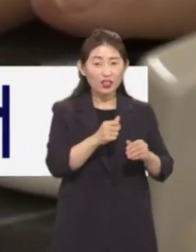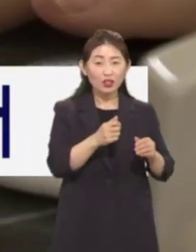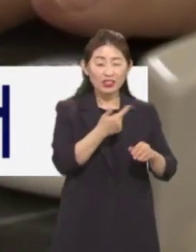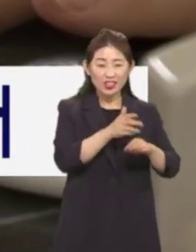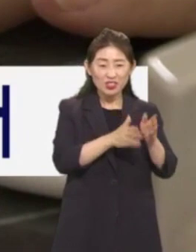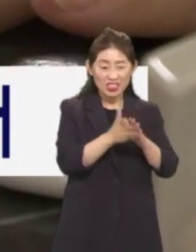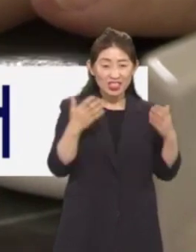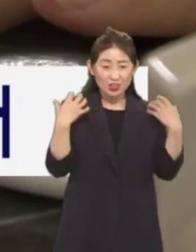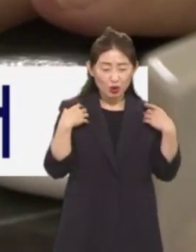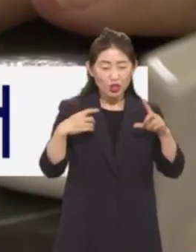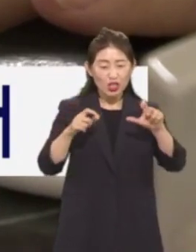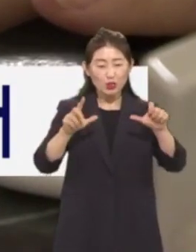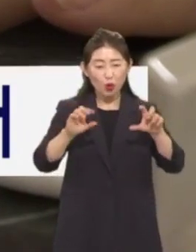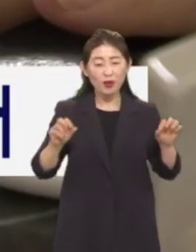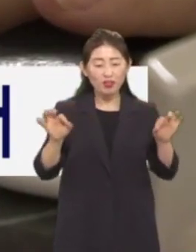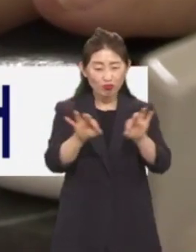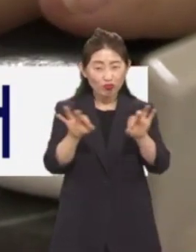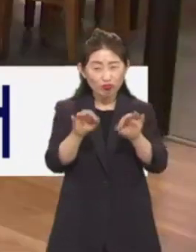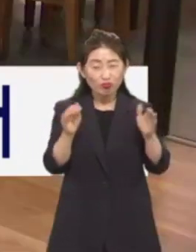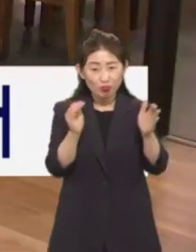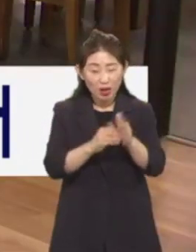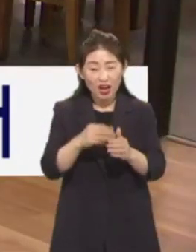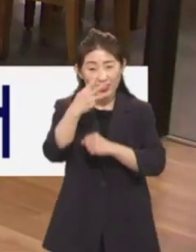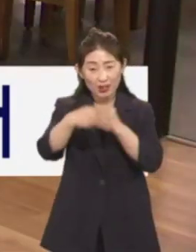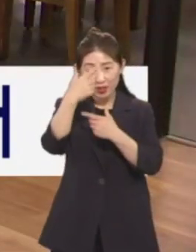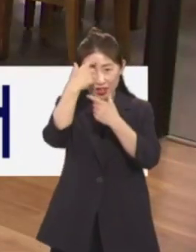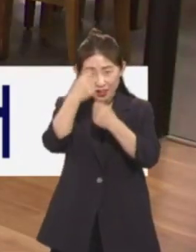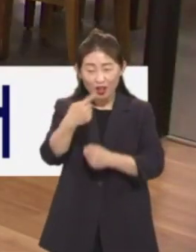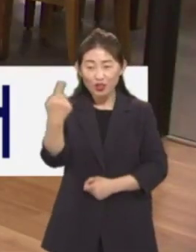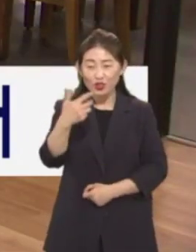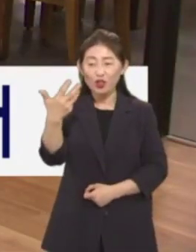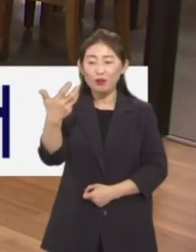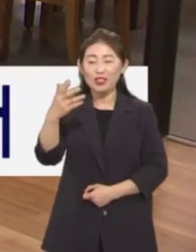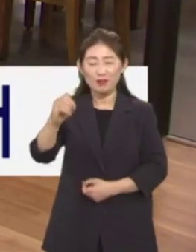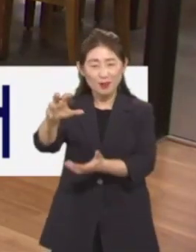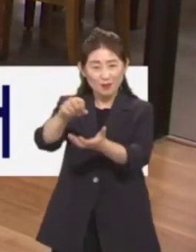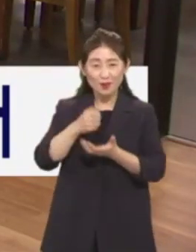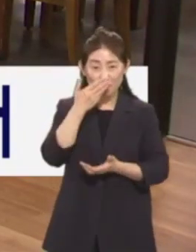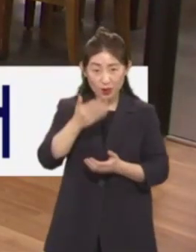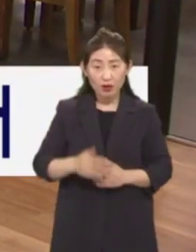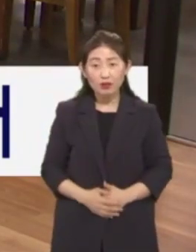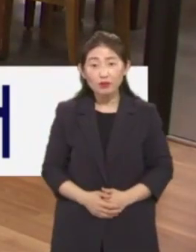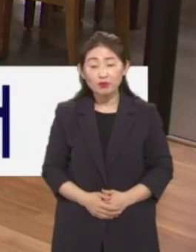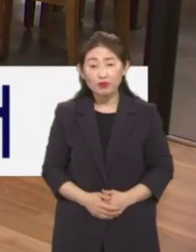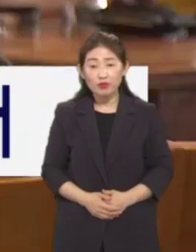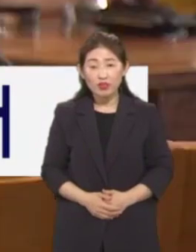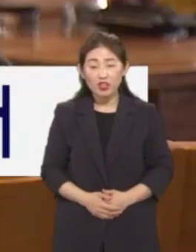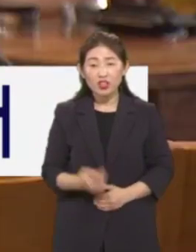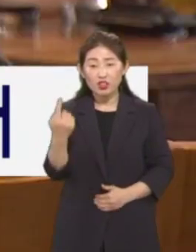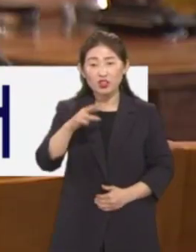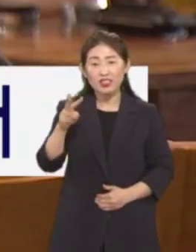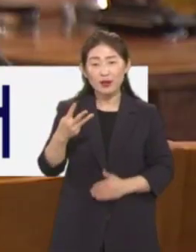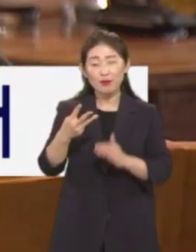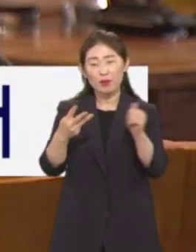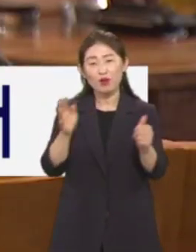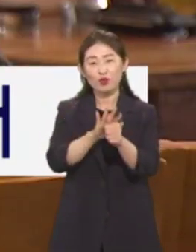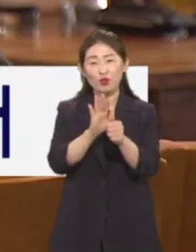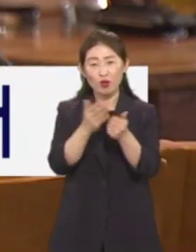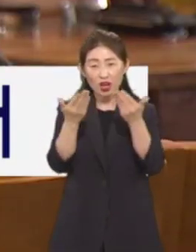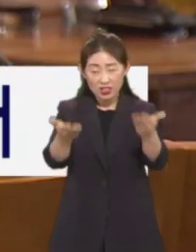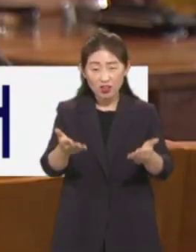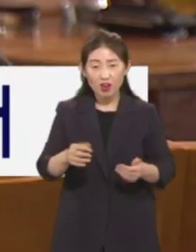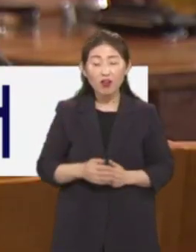대전시 지원금액 540만 원을 더해 1,080만 원을 받을 수 있습니다. 올해 지원 대상은 1,300명으로 시는